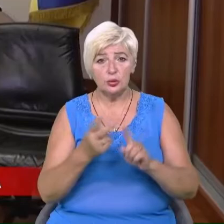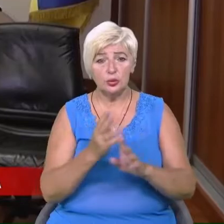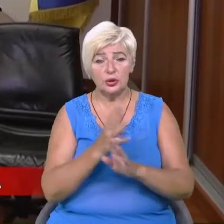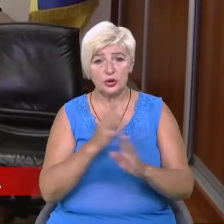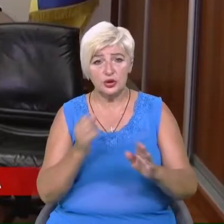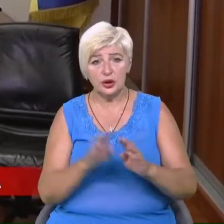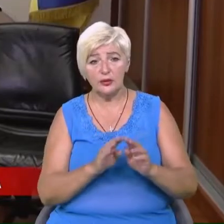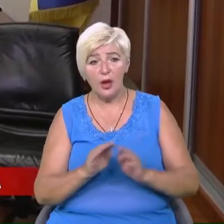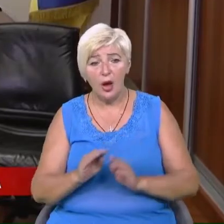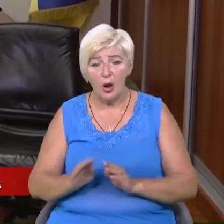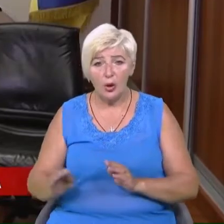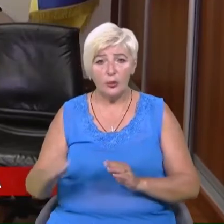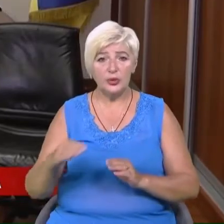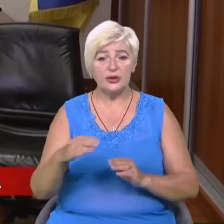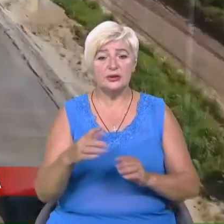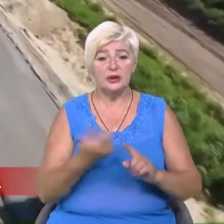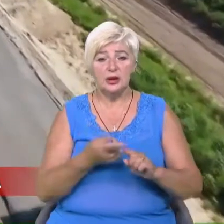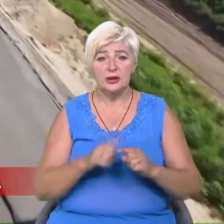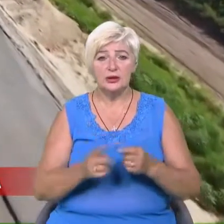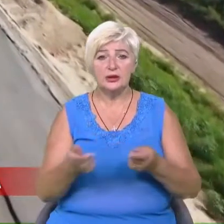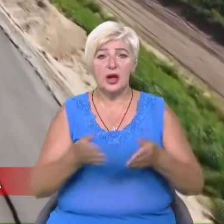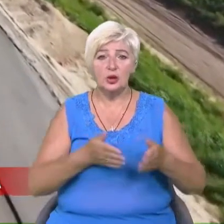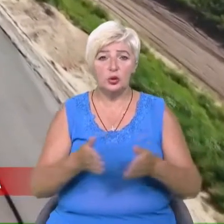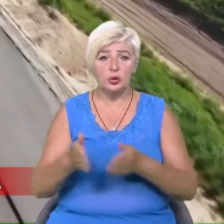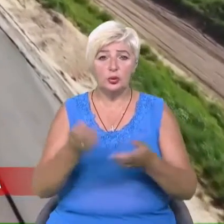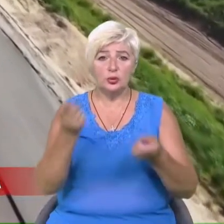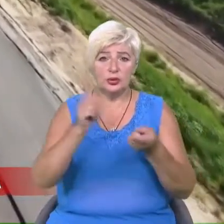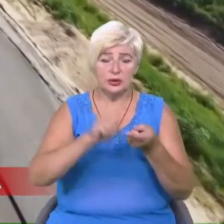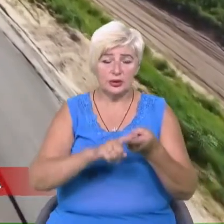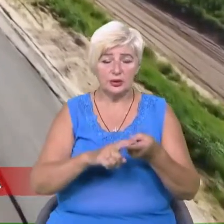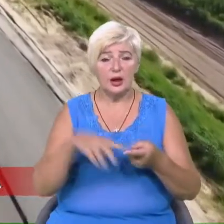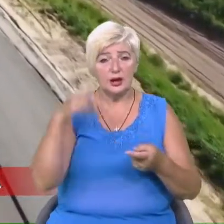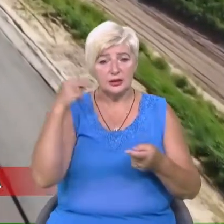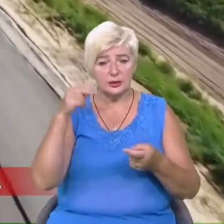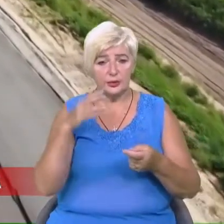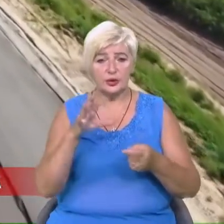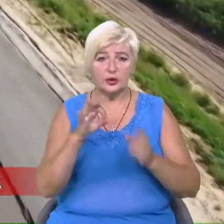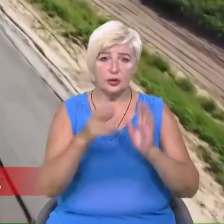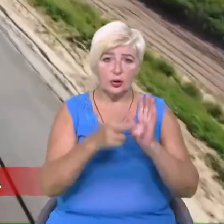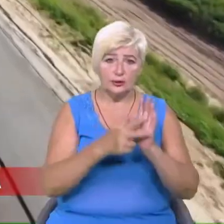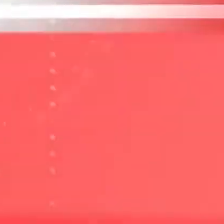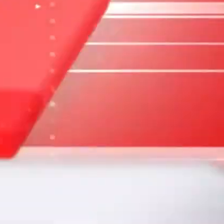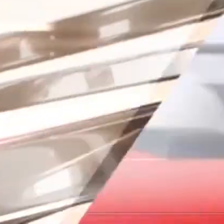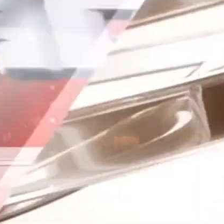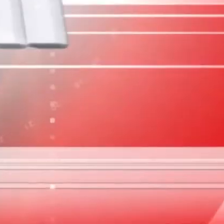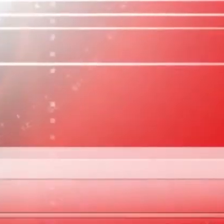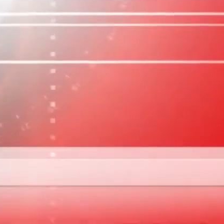Дніпро. Ця дорога з'єднає між собою Запорізьку трасою 08 та Південний міст.